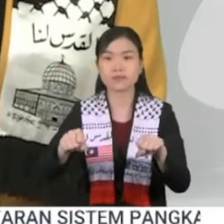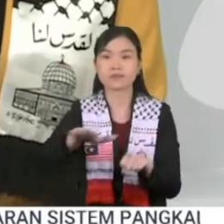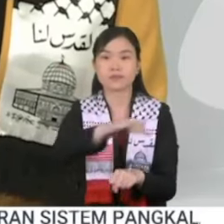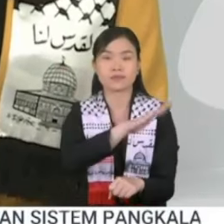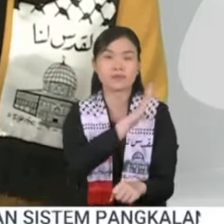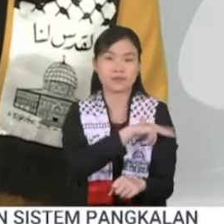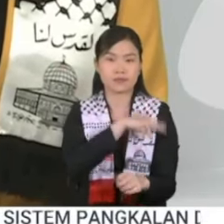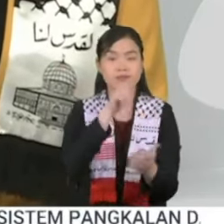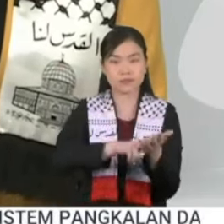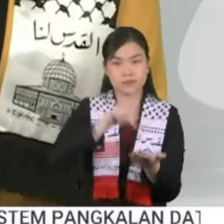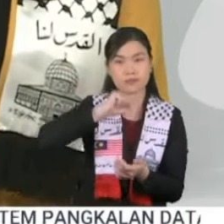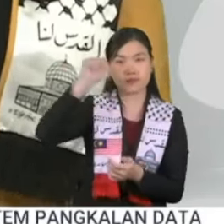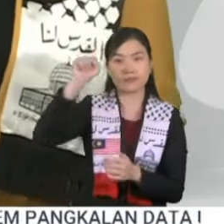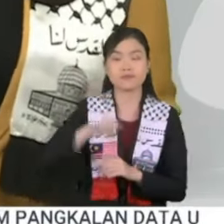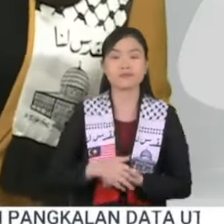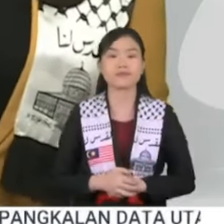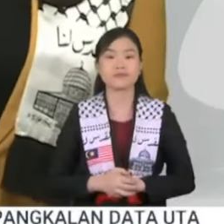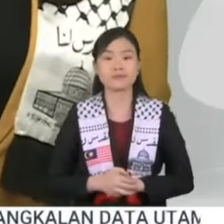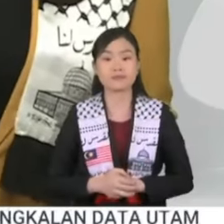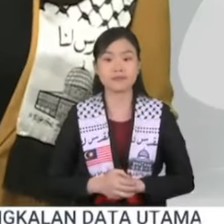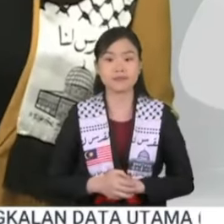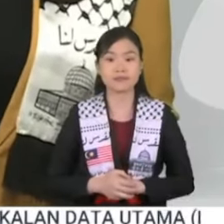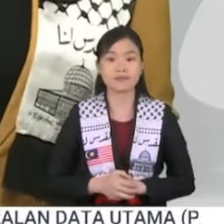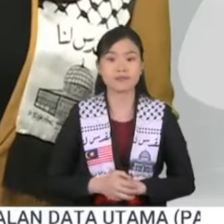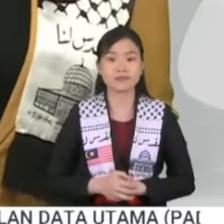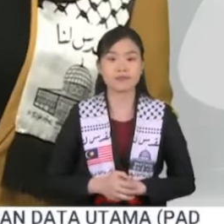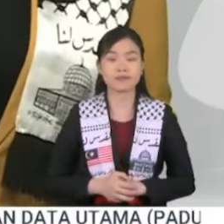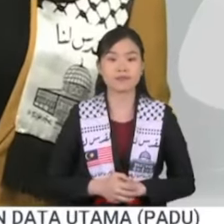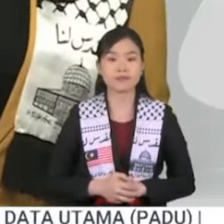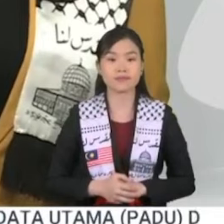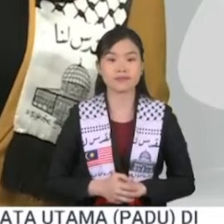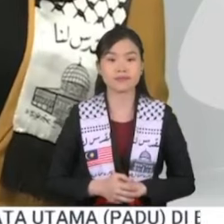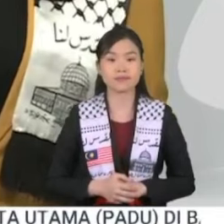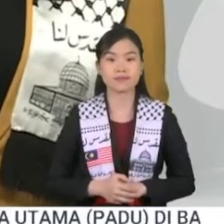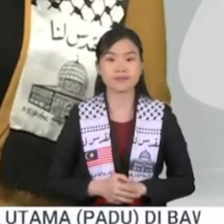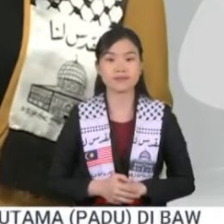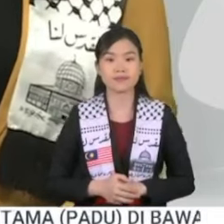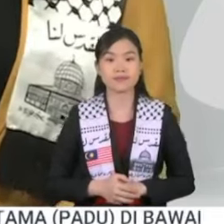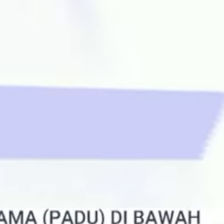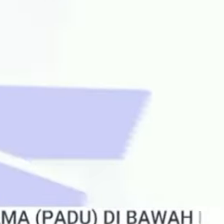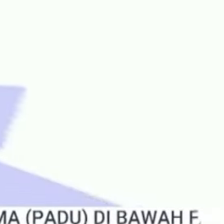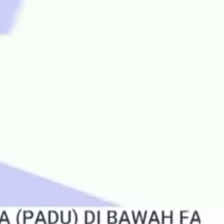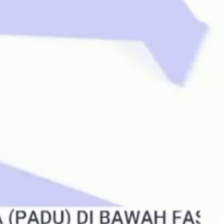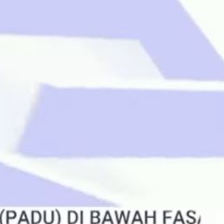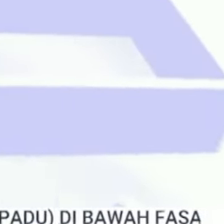segara Palestin pasti merdeka. Zahira. Baik, terima kasih, Anne.